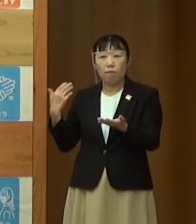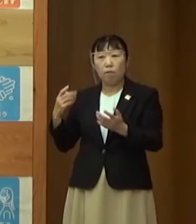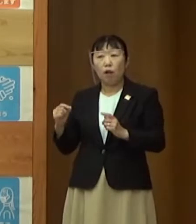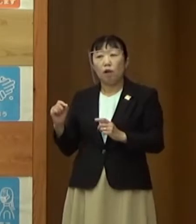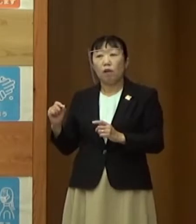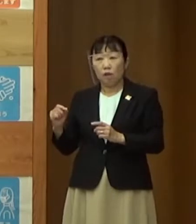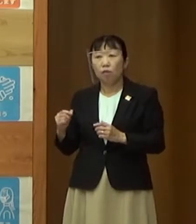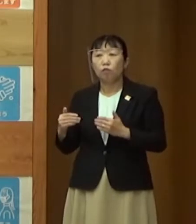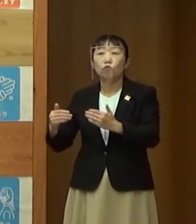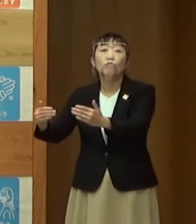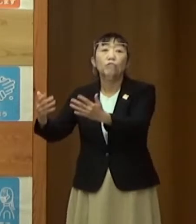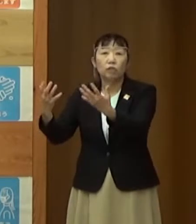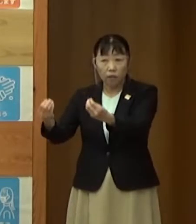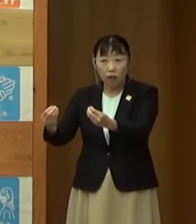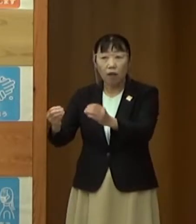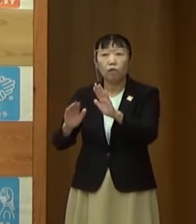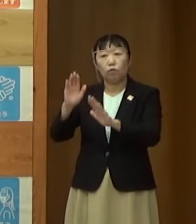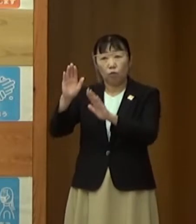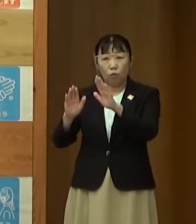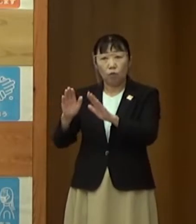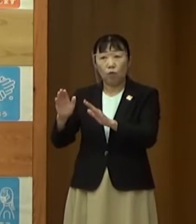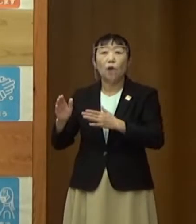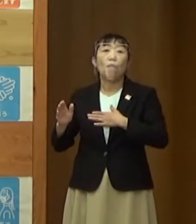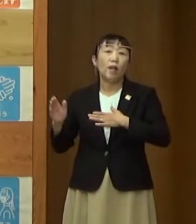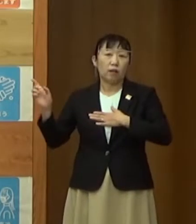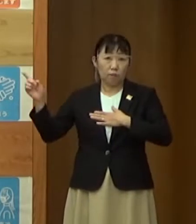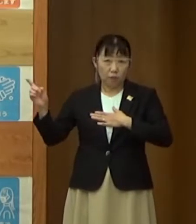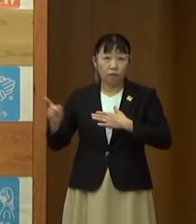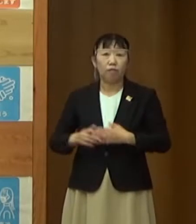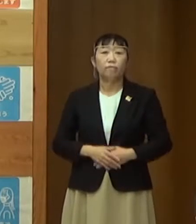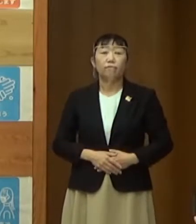。こういう状況になってます。